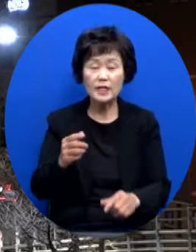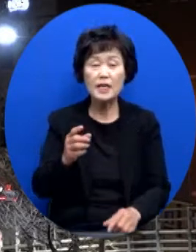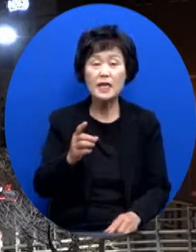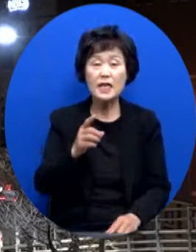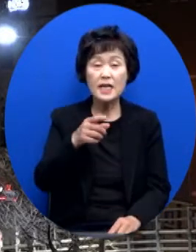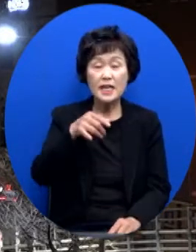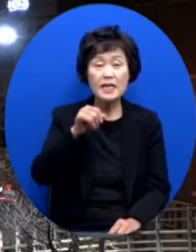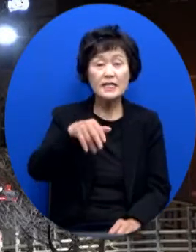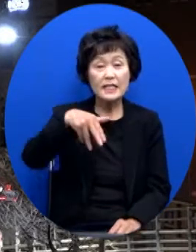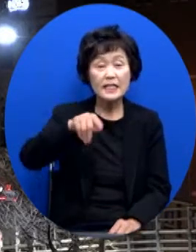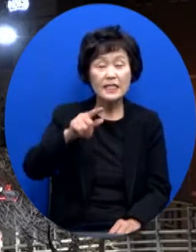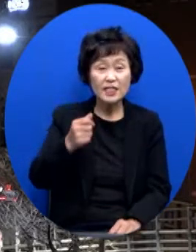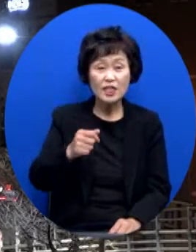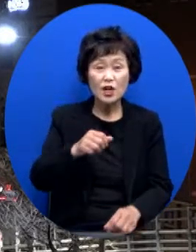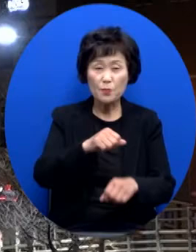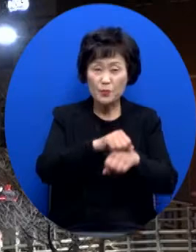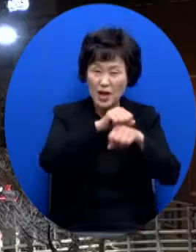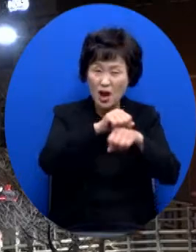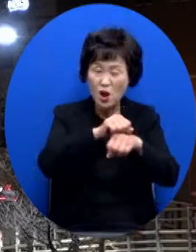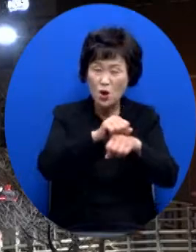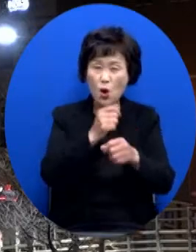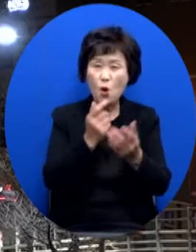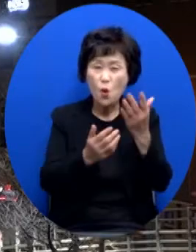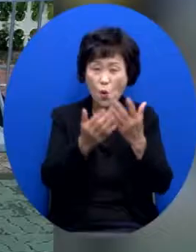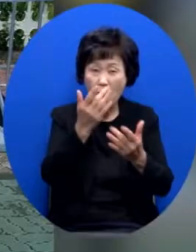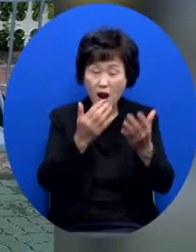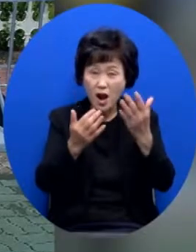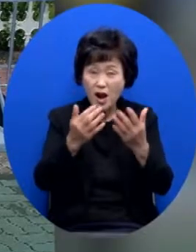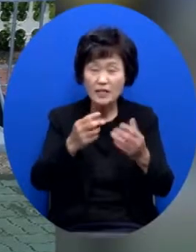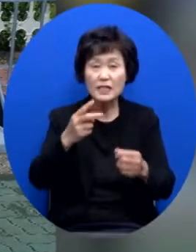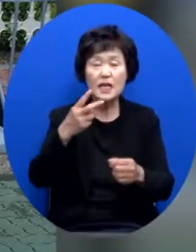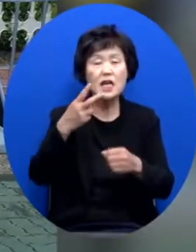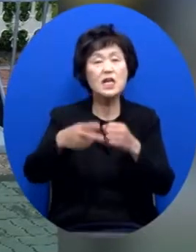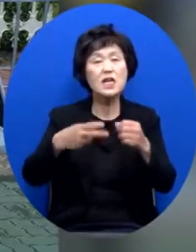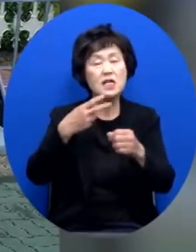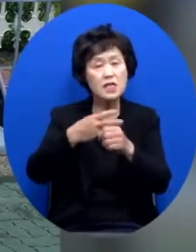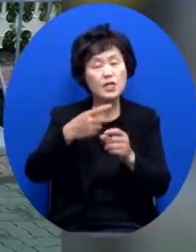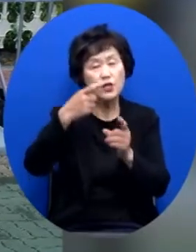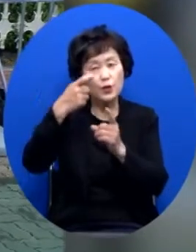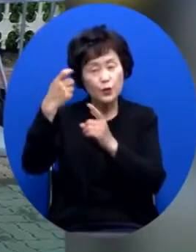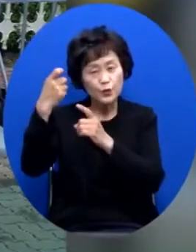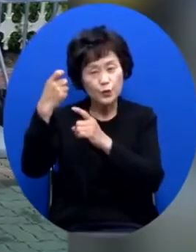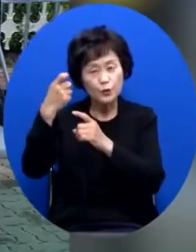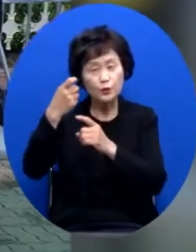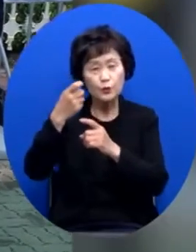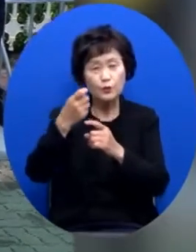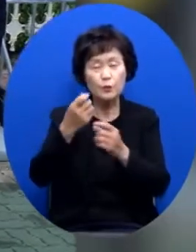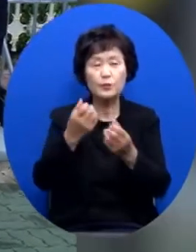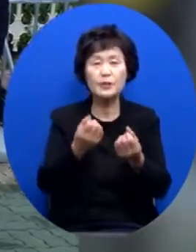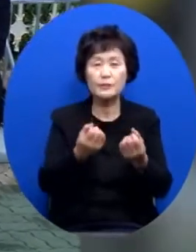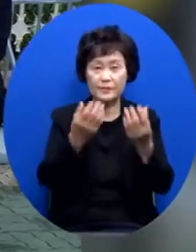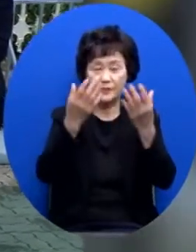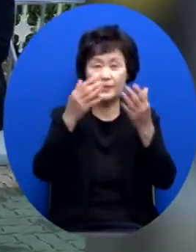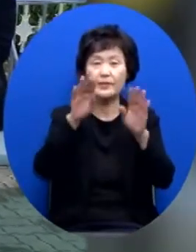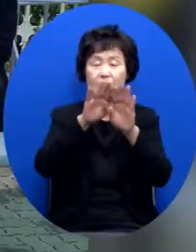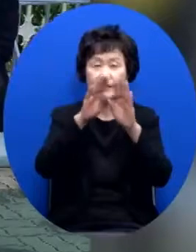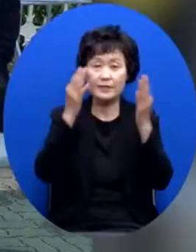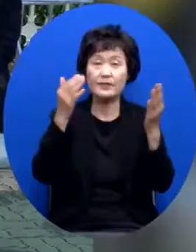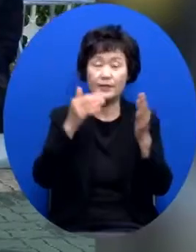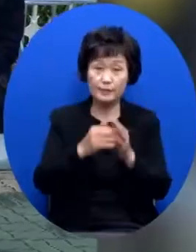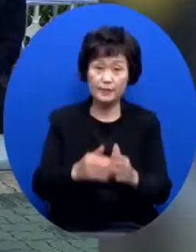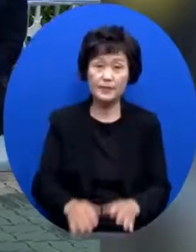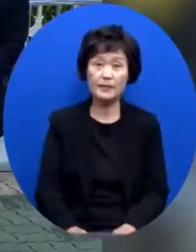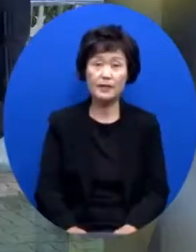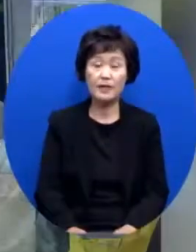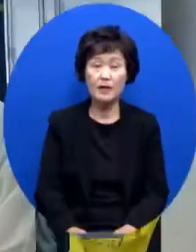산재 사망 2주기 추모 기도 배를 열었습니다 한국기독교교회협의회 정의평화위원회 장기용